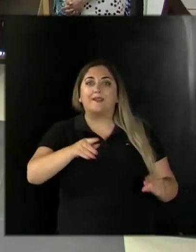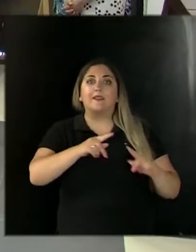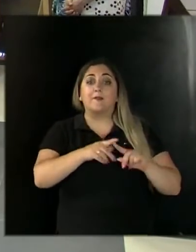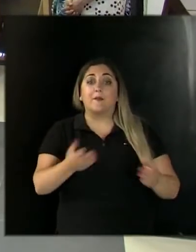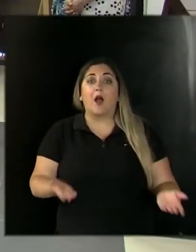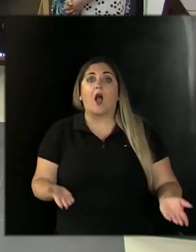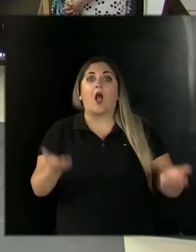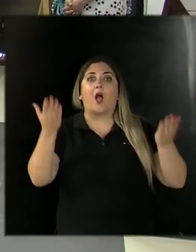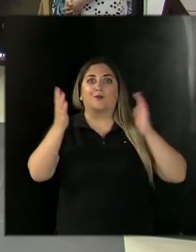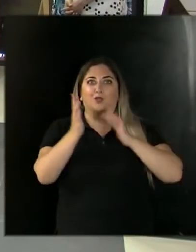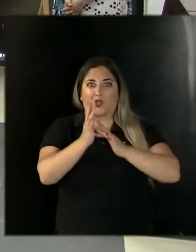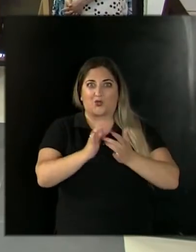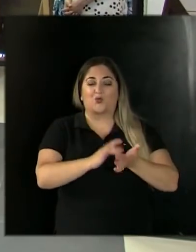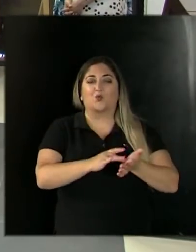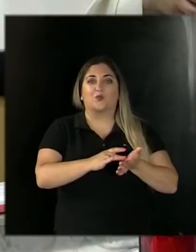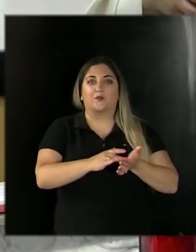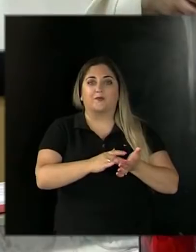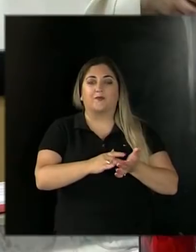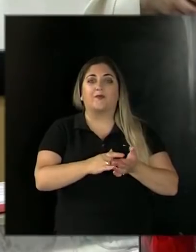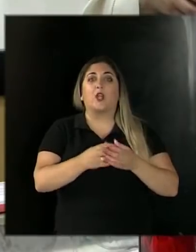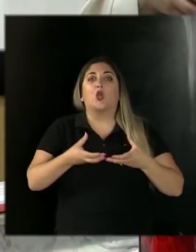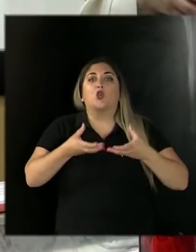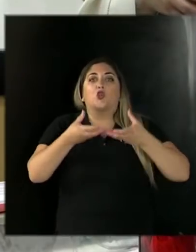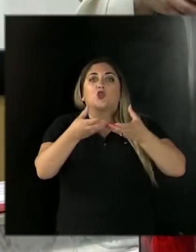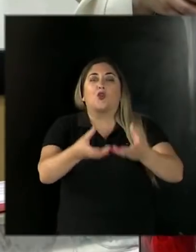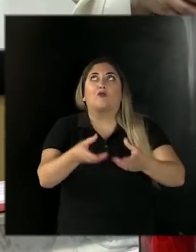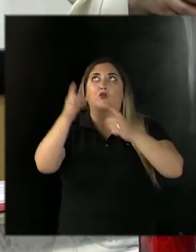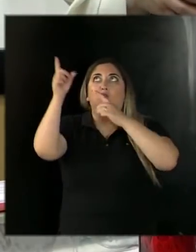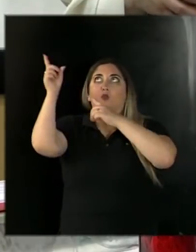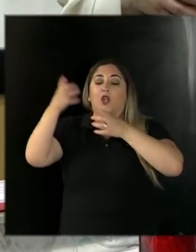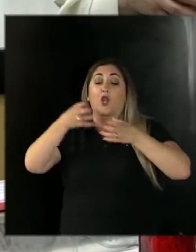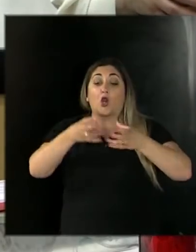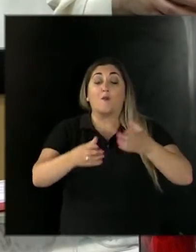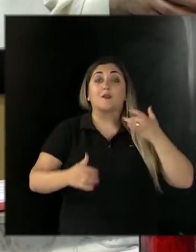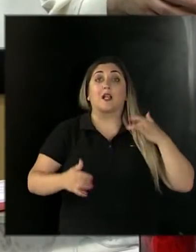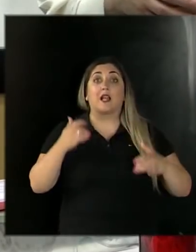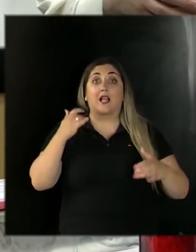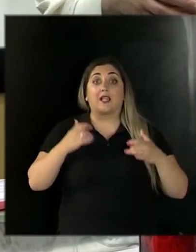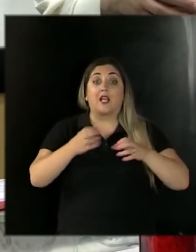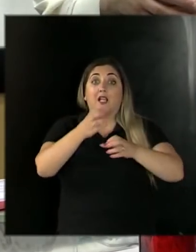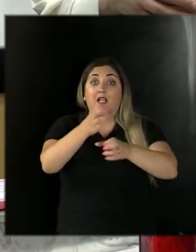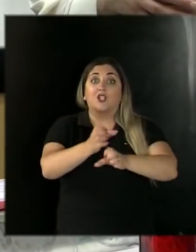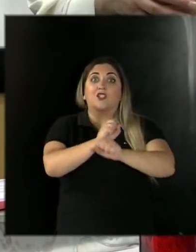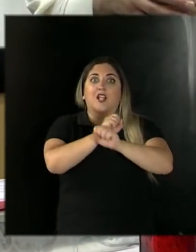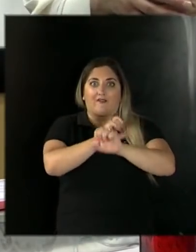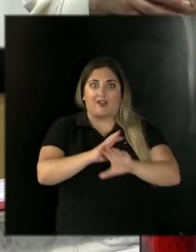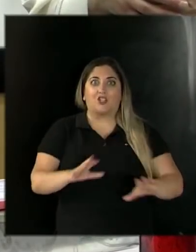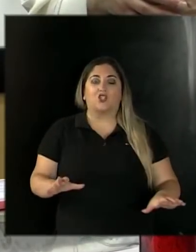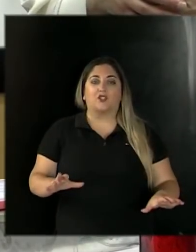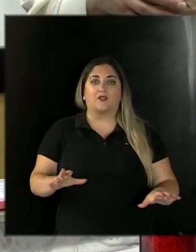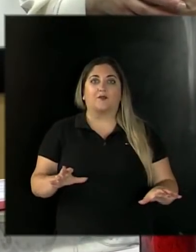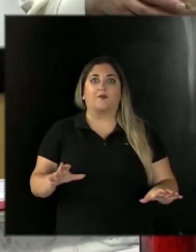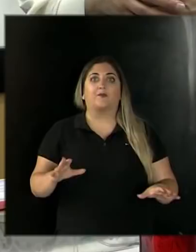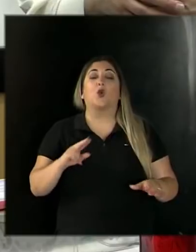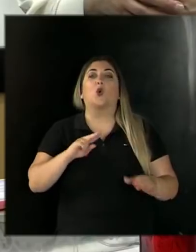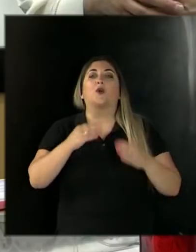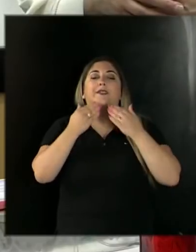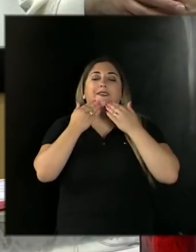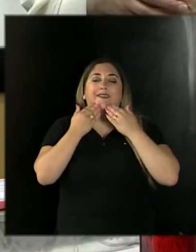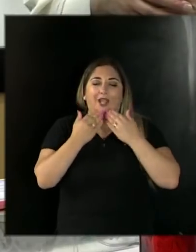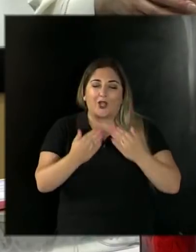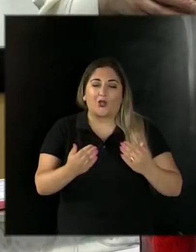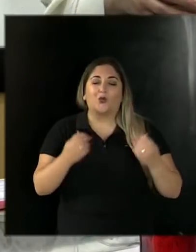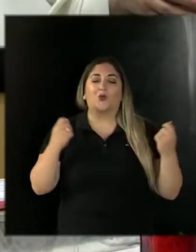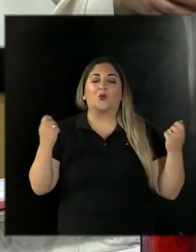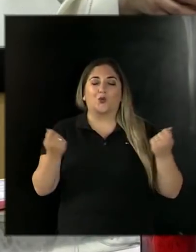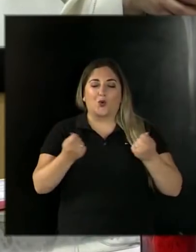ta' Sidna Ġesu Kristu. Nofrulek mulej il-ħobs tal-ħajja u l-kalċi tas-salvazzjoni. U nrodulek